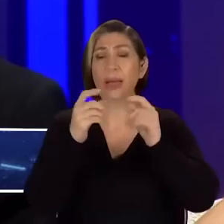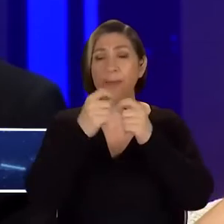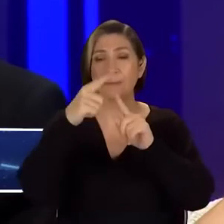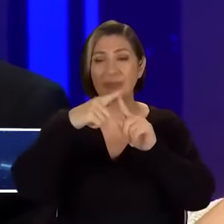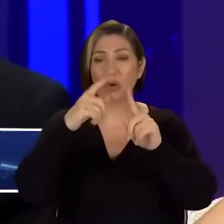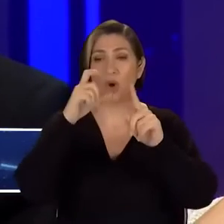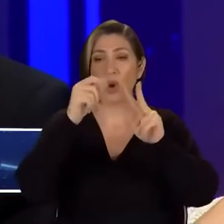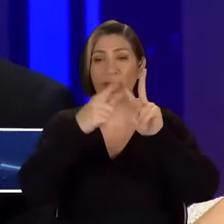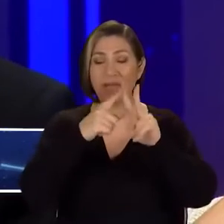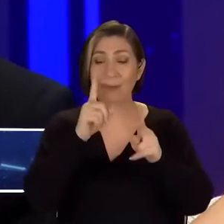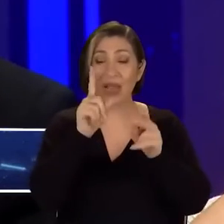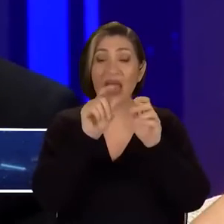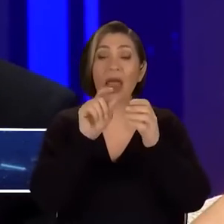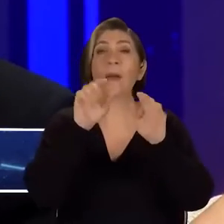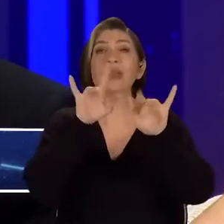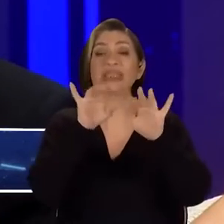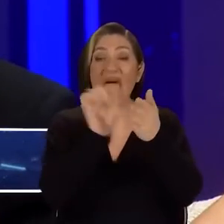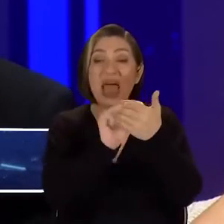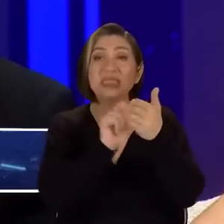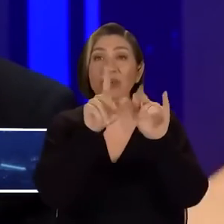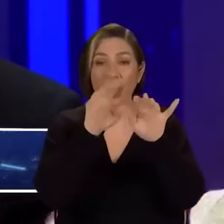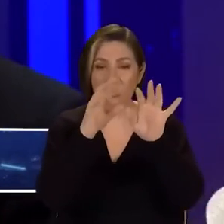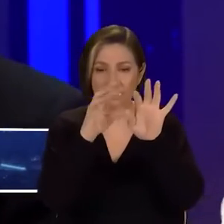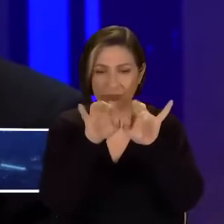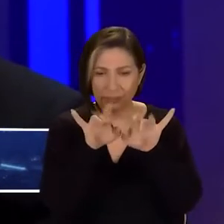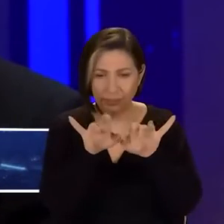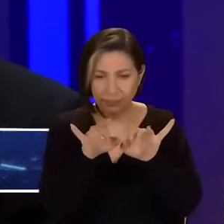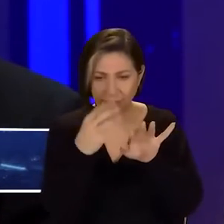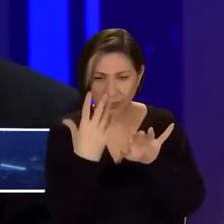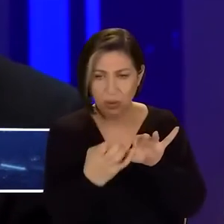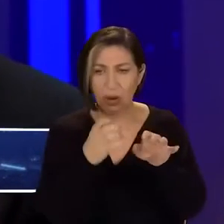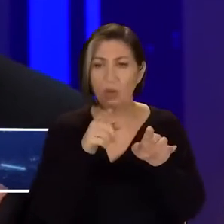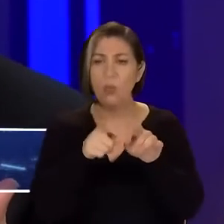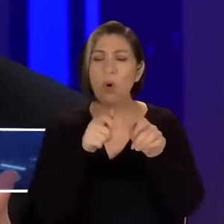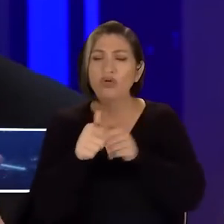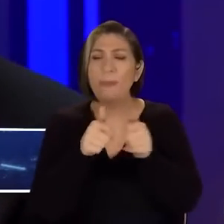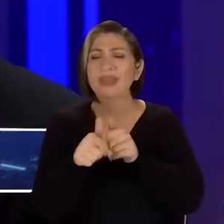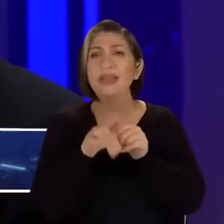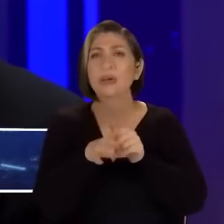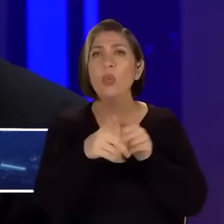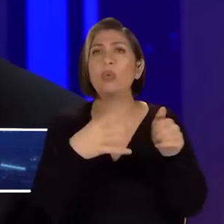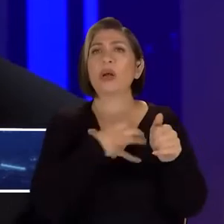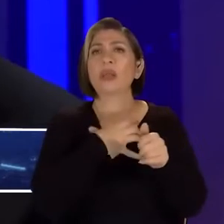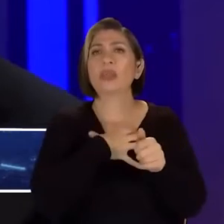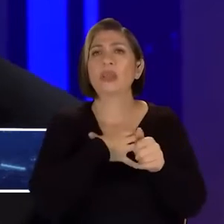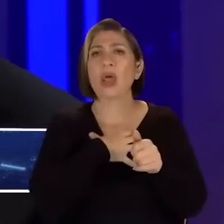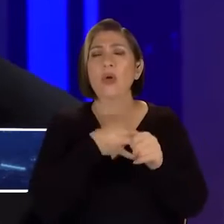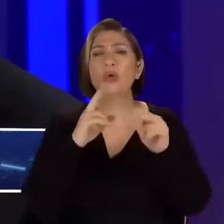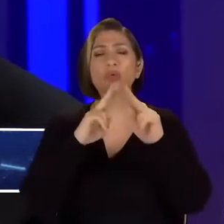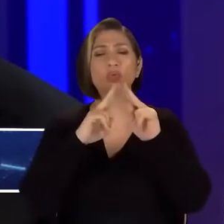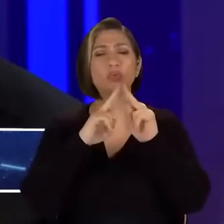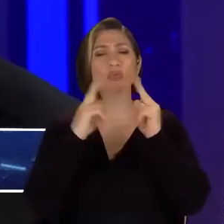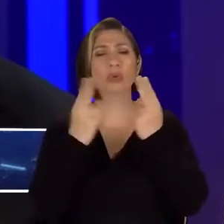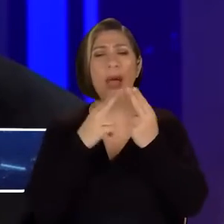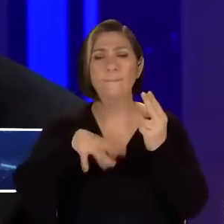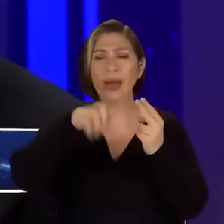sonuçta bir yazılım ve otomatik bir merkez bankası gibi dizayn edilmiş bir yazılım. Ve kendine global bir merkez